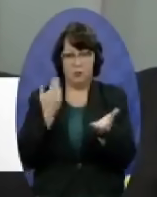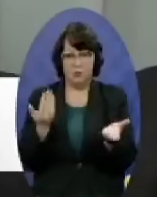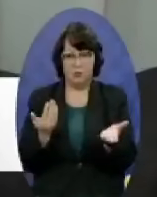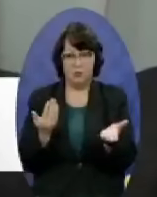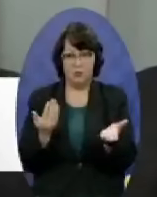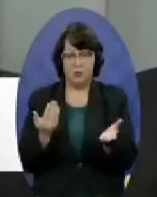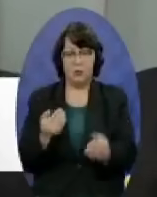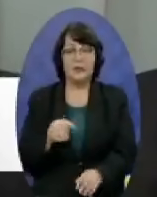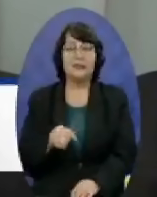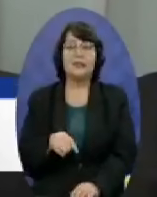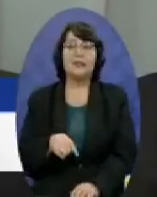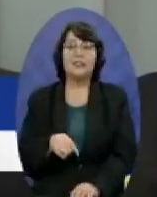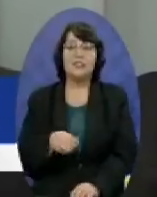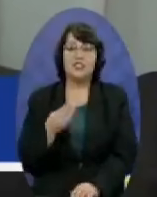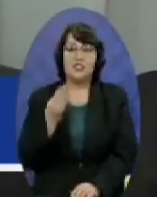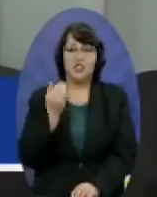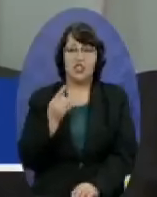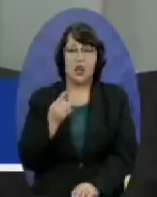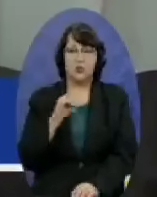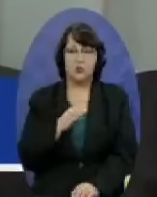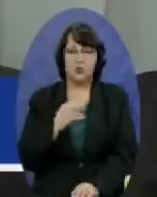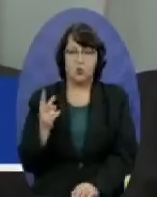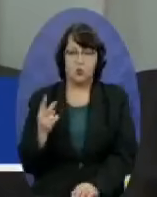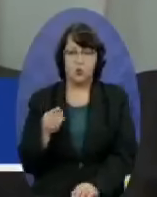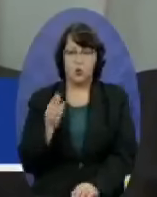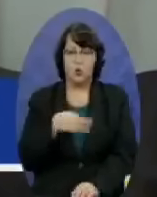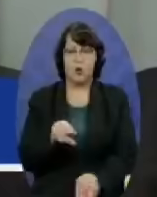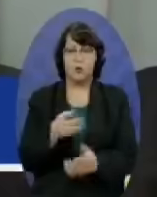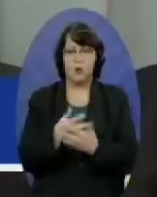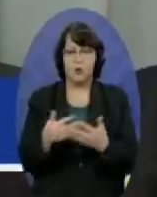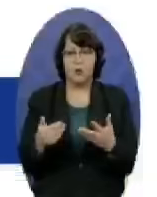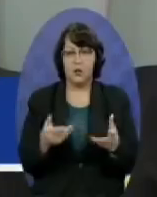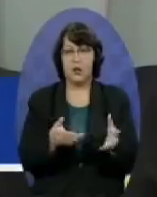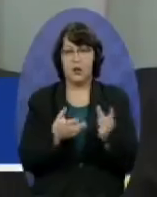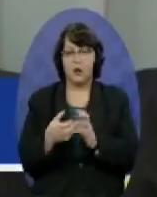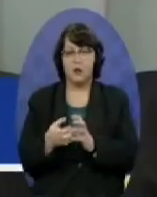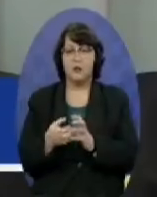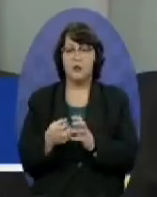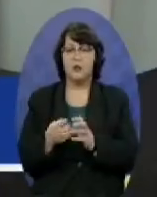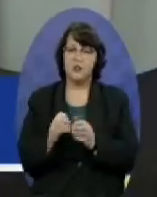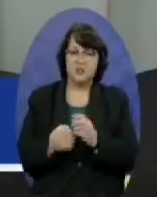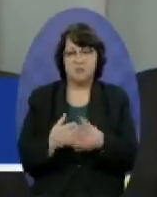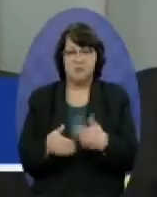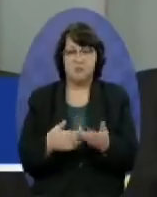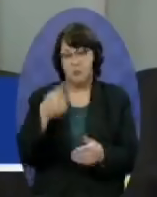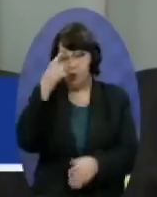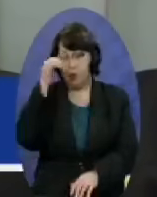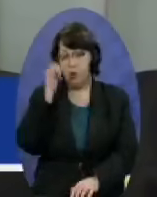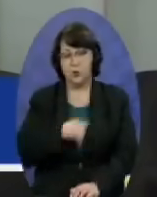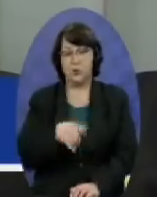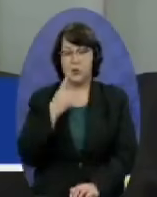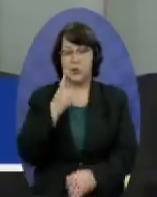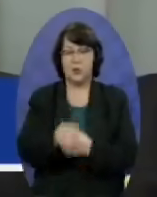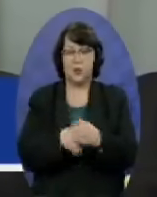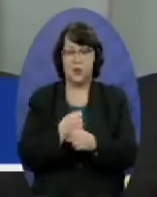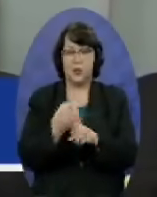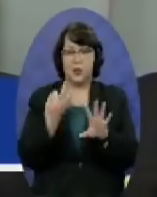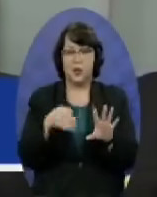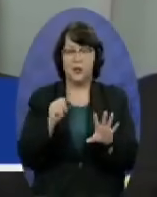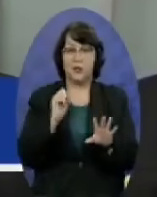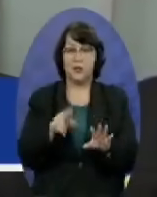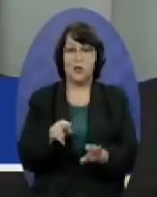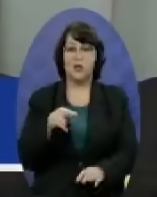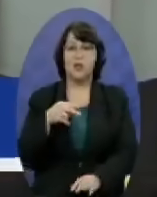ороод тэгээд шар сүүний одоо түүхийг ашиглаж хийдэг юм байна. Манай улс бол тэгээд жилдээ 80 сая гаруй